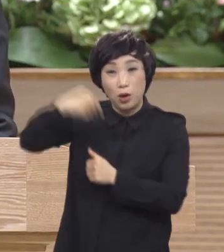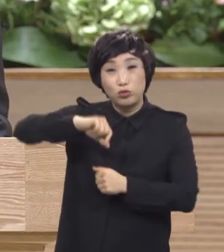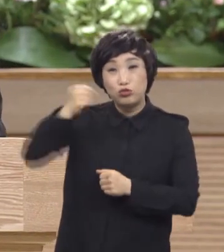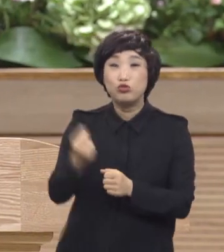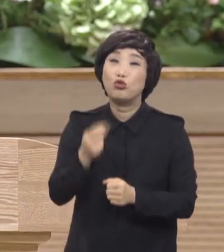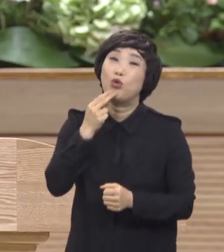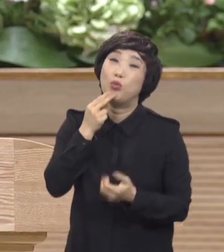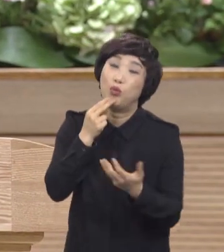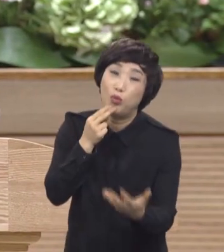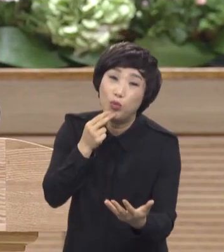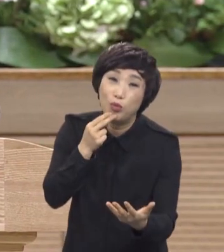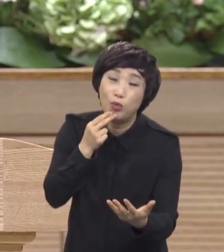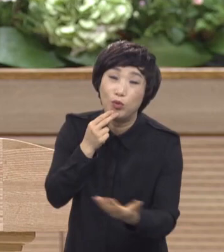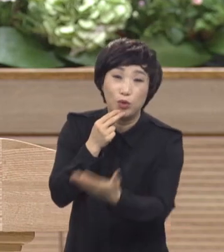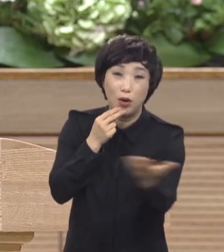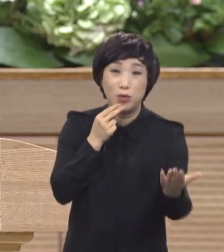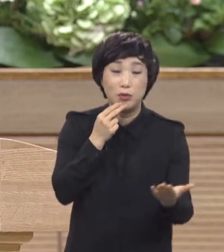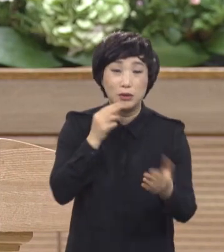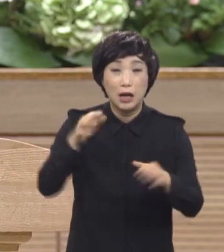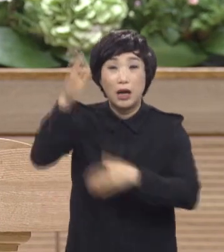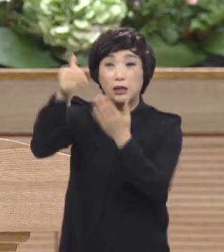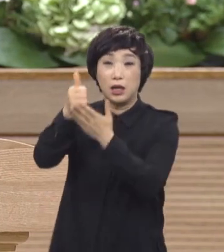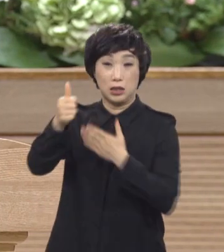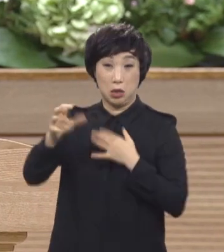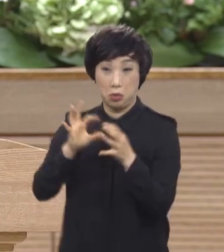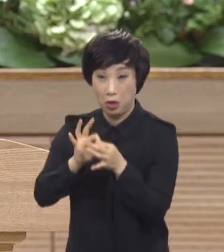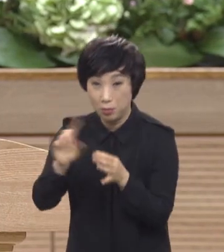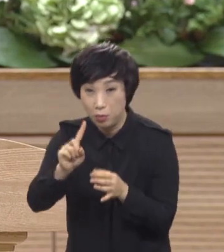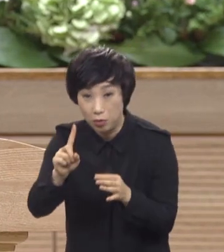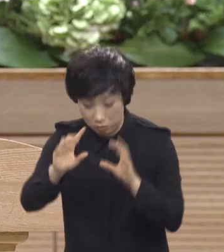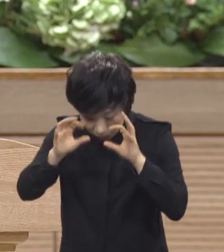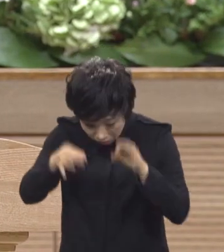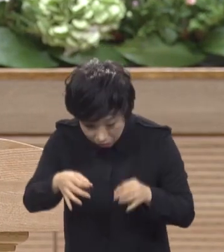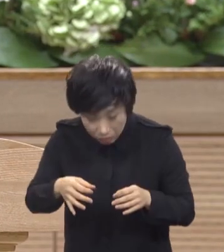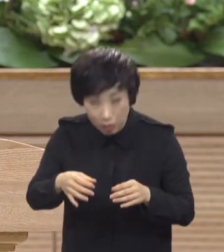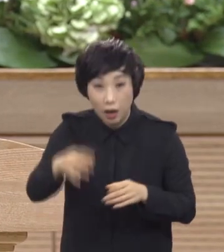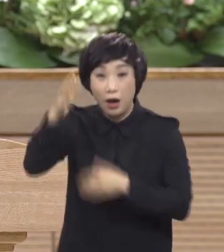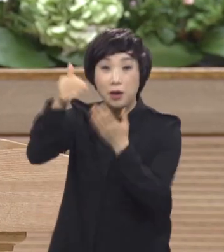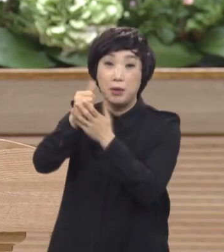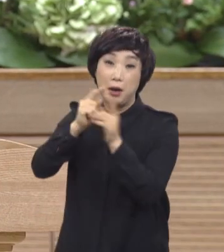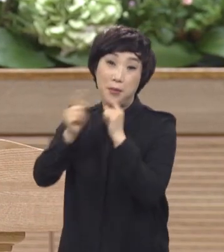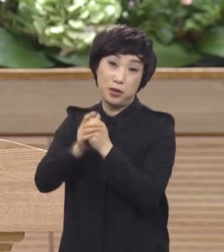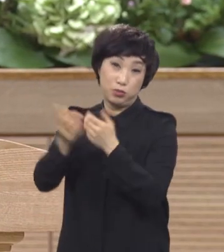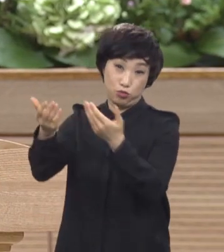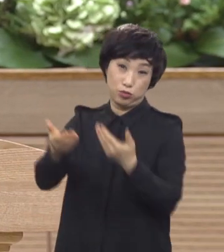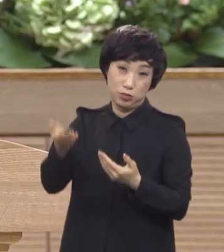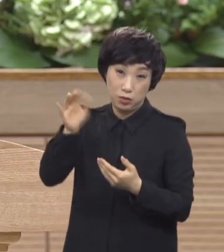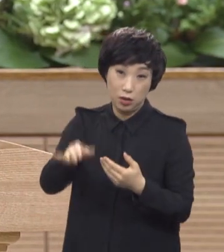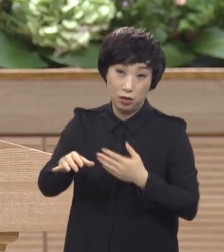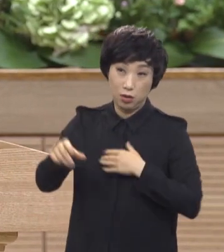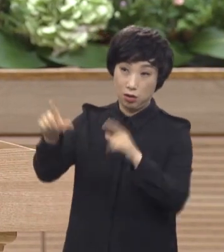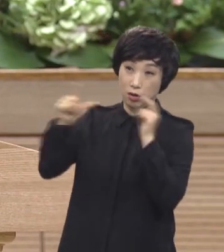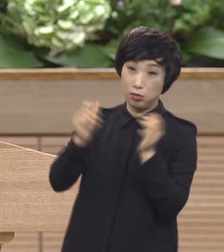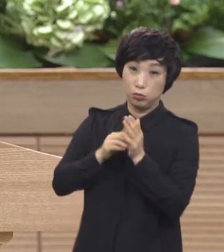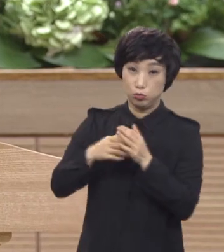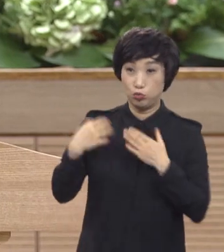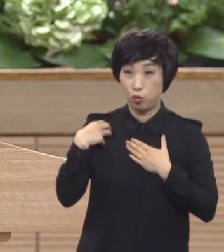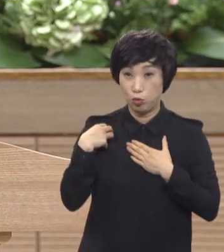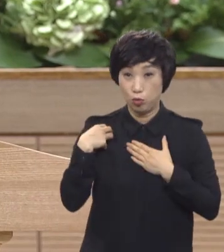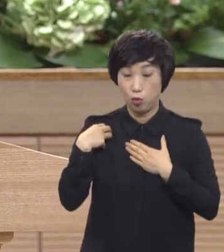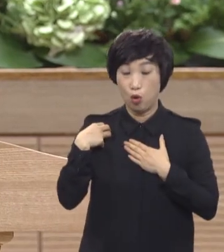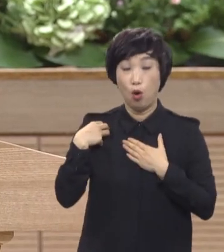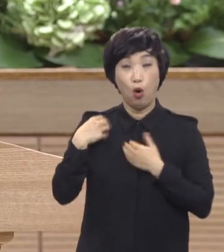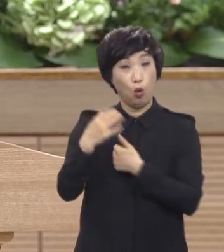것은 여러분 자신이 하나님과 어떤 관계냐 하나님의 말씀하셨는데 책임져야 할